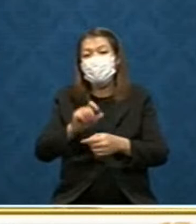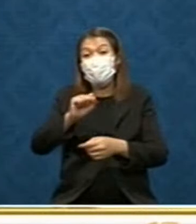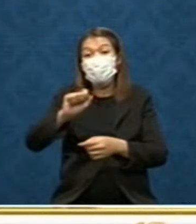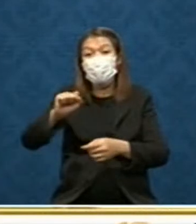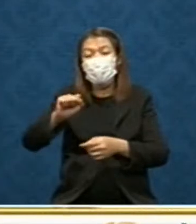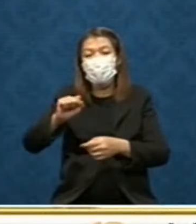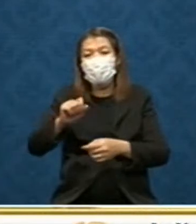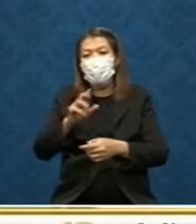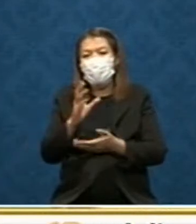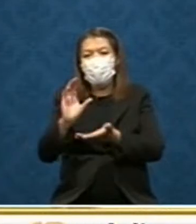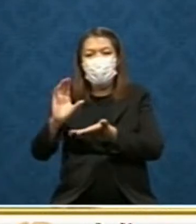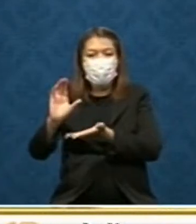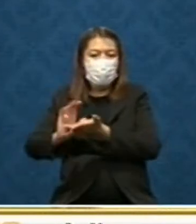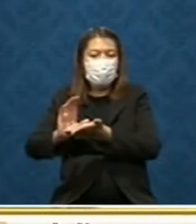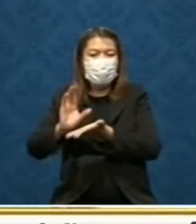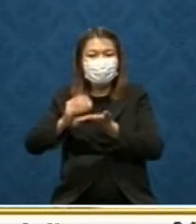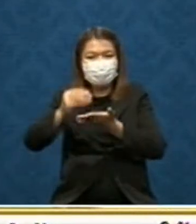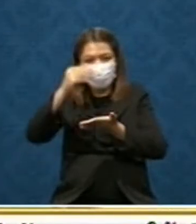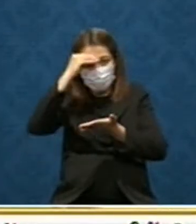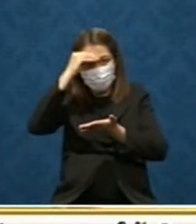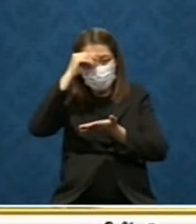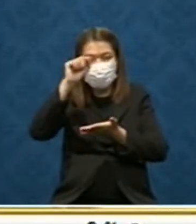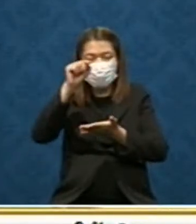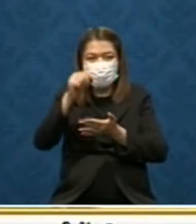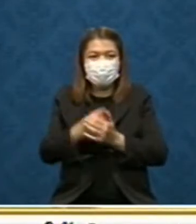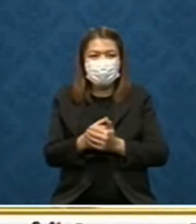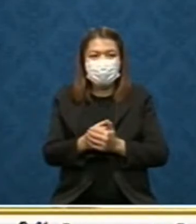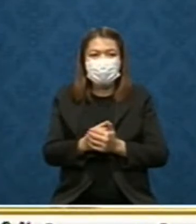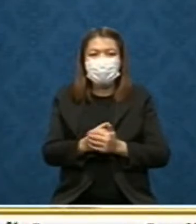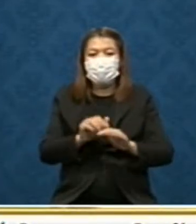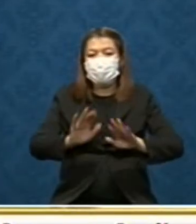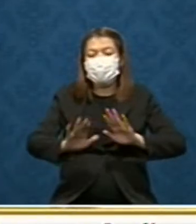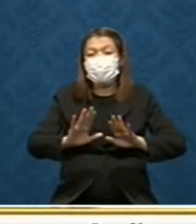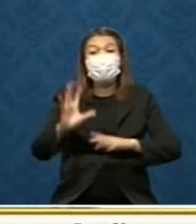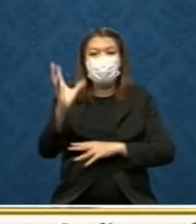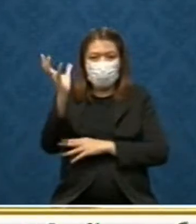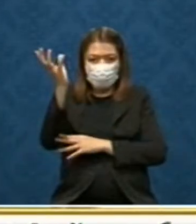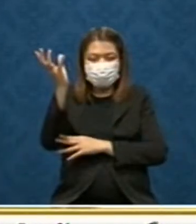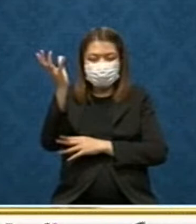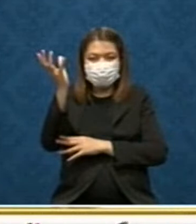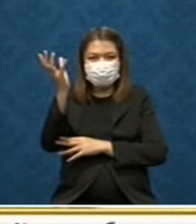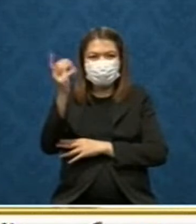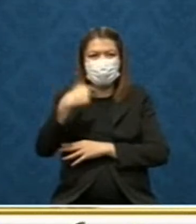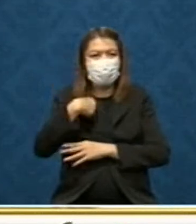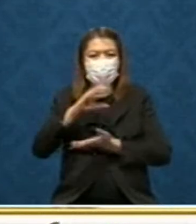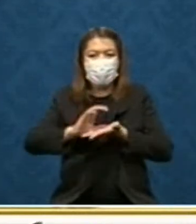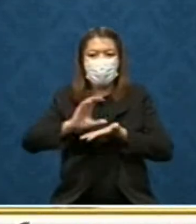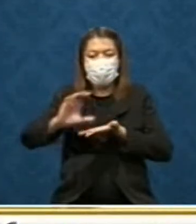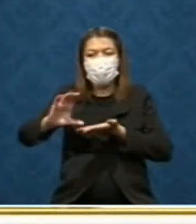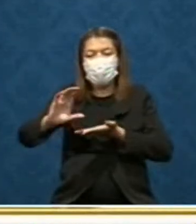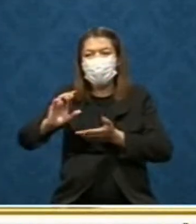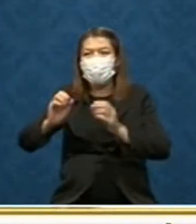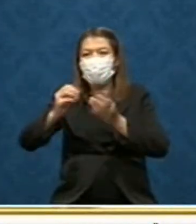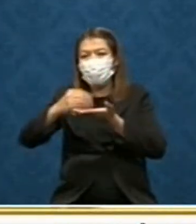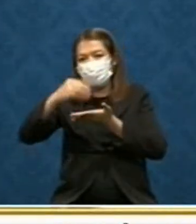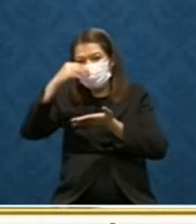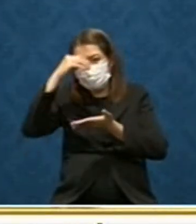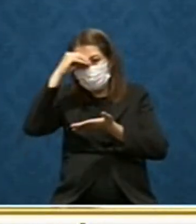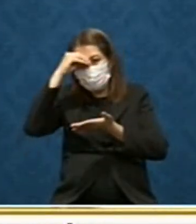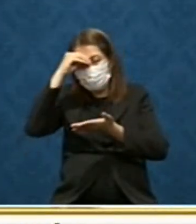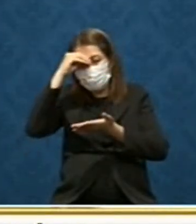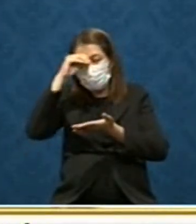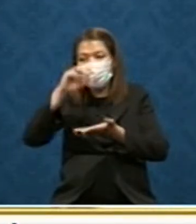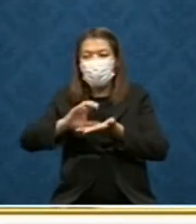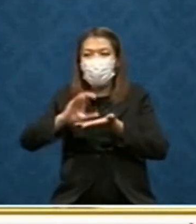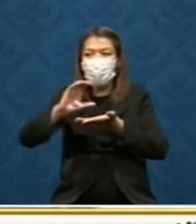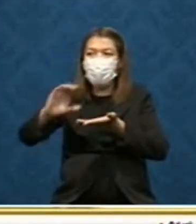เลงพระมาณด้กศึกษานั่นถาเทียบกปเทีตใโลกเราจัดให้กับกสภา rudeถ้จัใหก